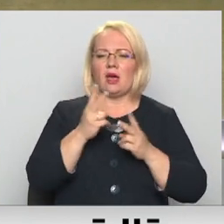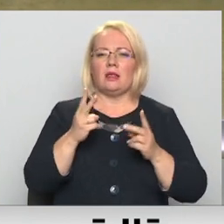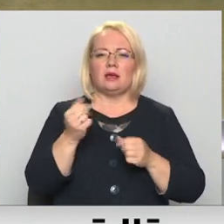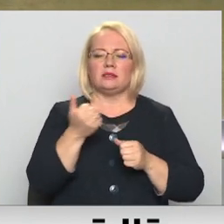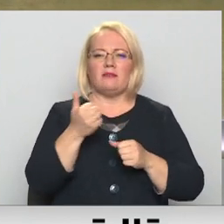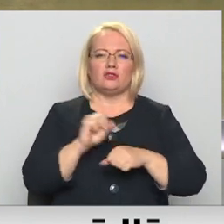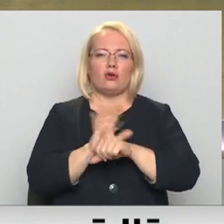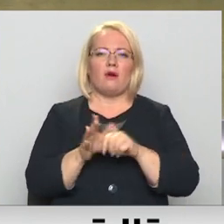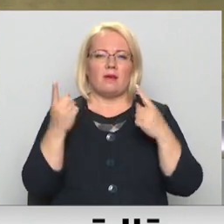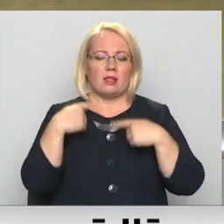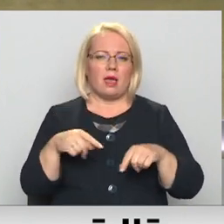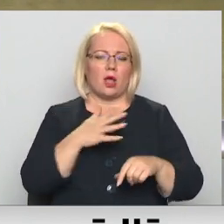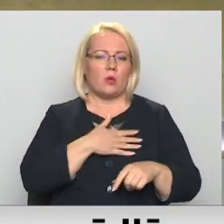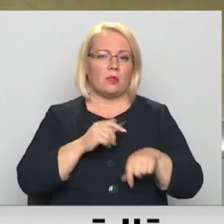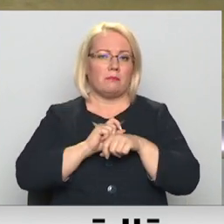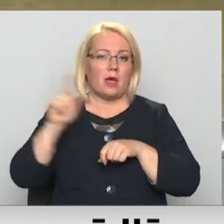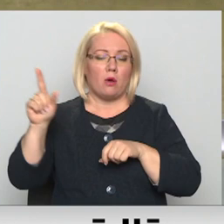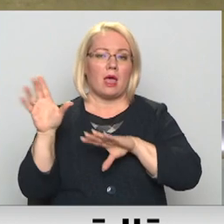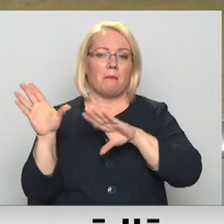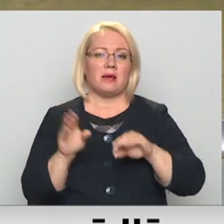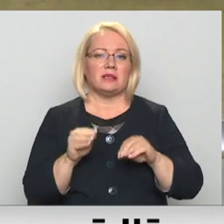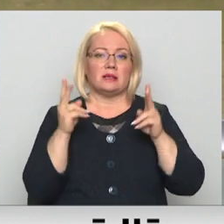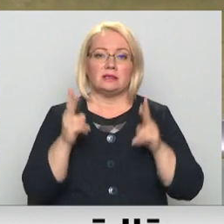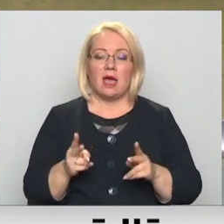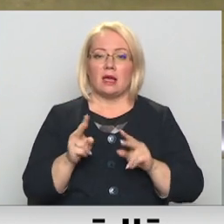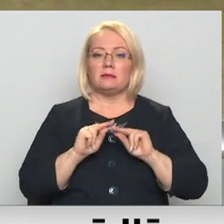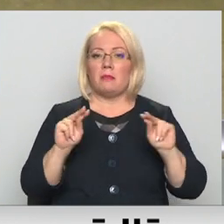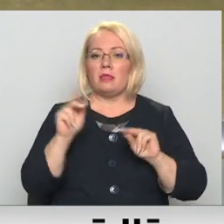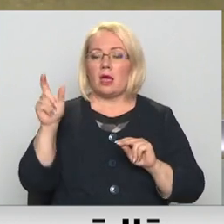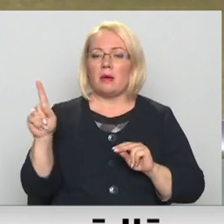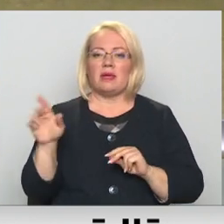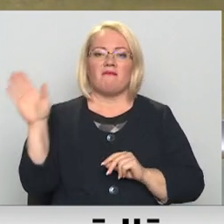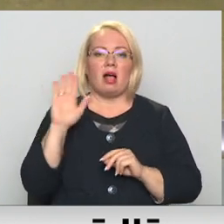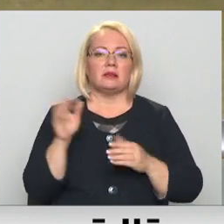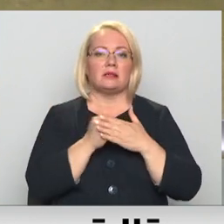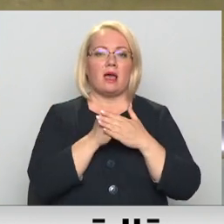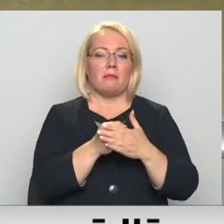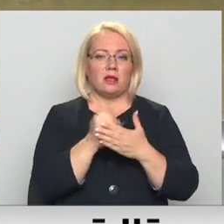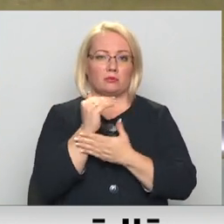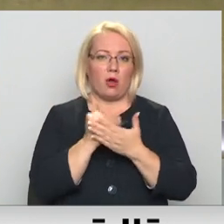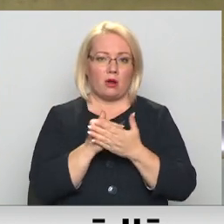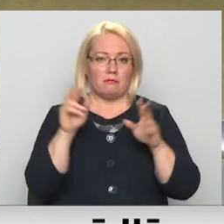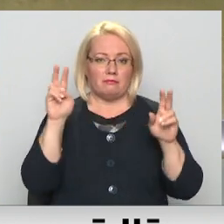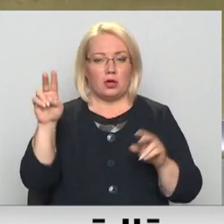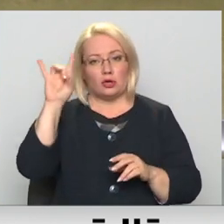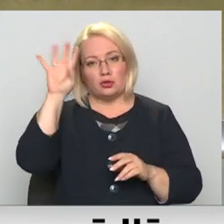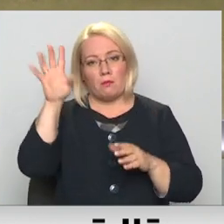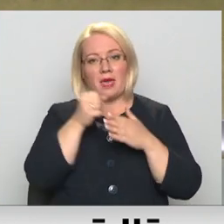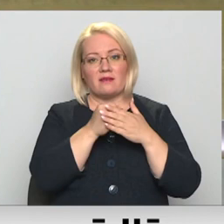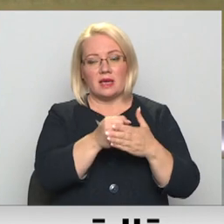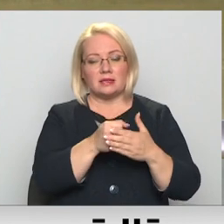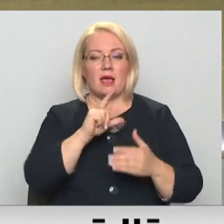ir strauji pieaugusi, tāpēc, lai mazinātu sekas, pedagogiem pieejama valsts atbalsta programma Supervīzija Latvijas